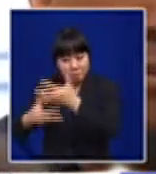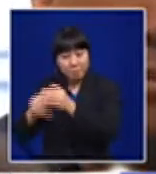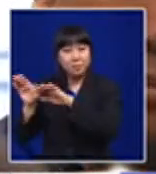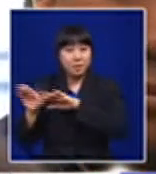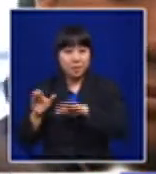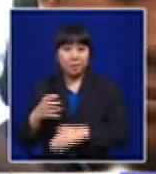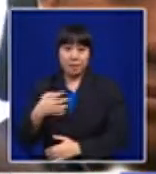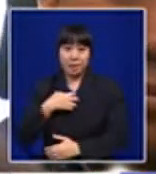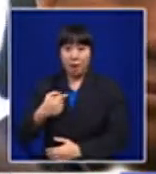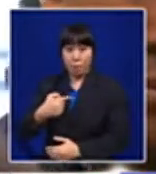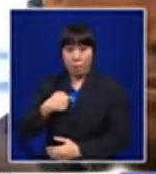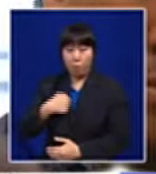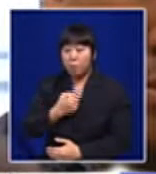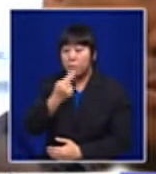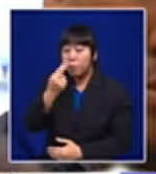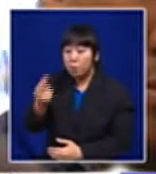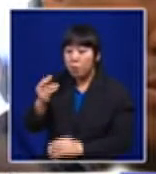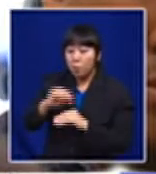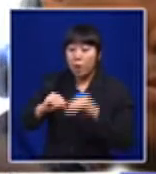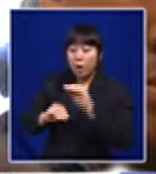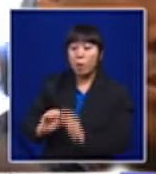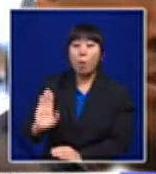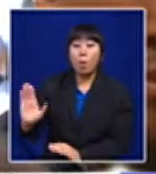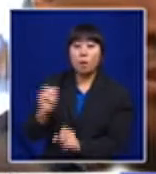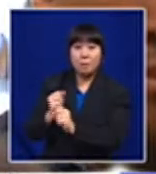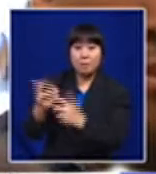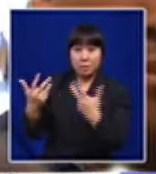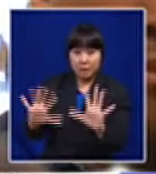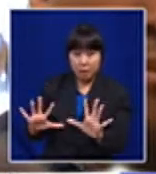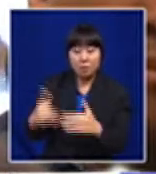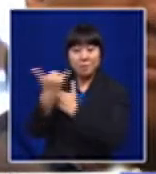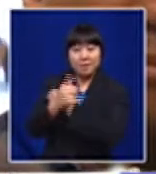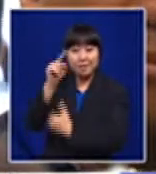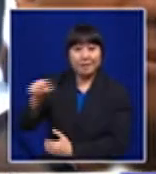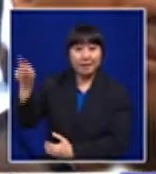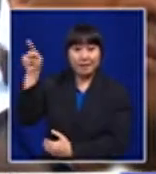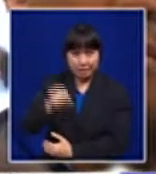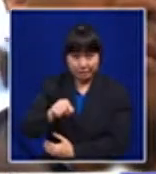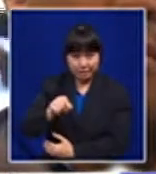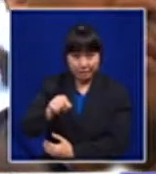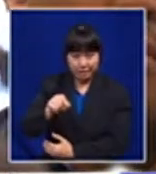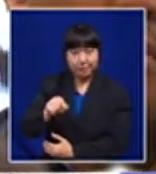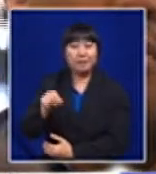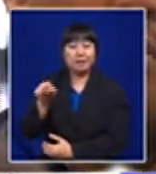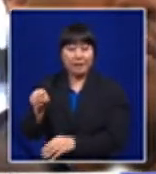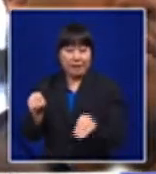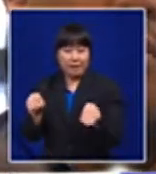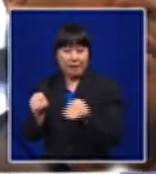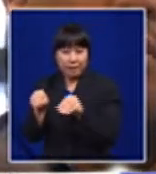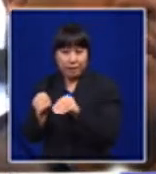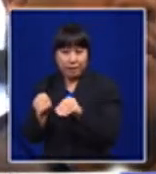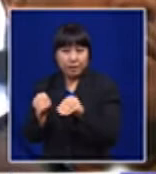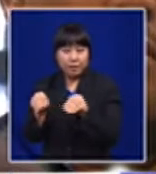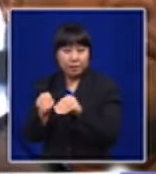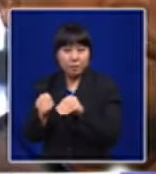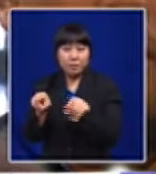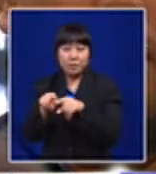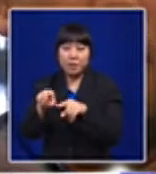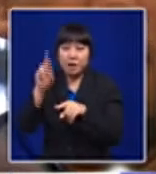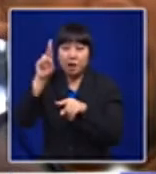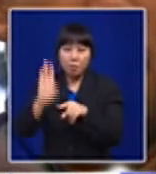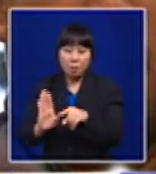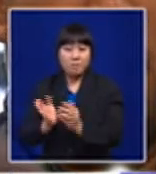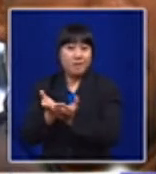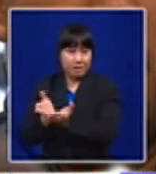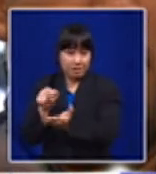ากให้ผมเนี่ยไปดูโครงการที่เขาทำเรียบร้อยแล้วเนี่ยที่อังกฤษนะครับที่ติดกับไอ้นั่นเลยนะมันเป็นระบบการท่าของเ